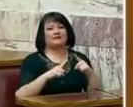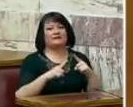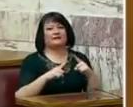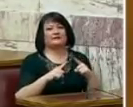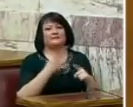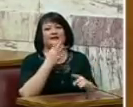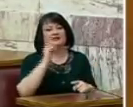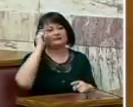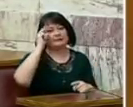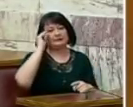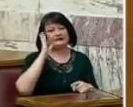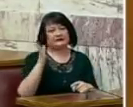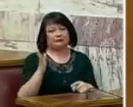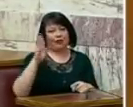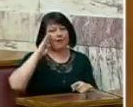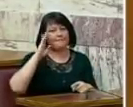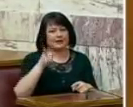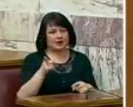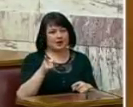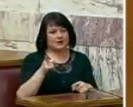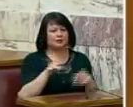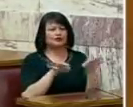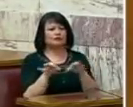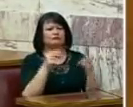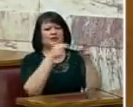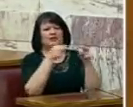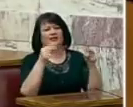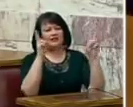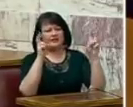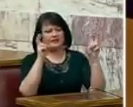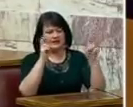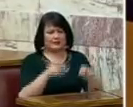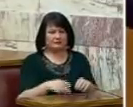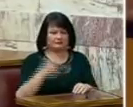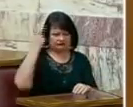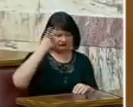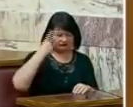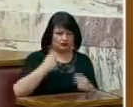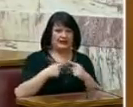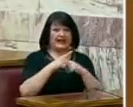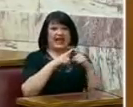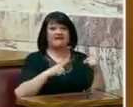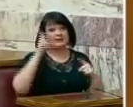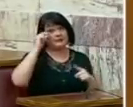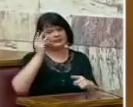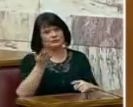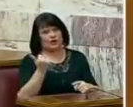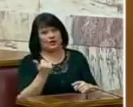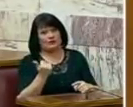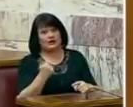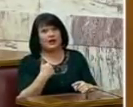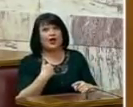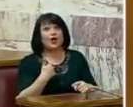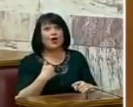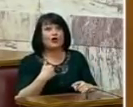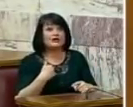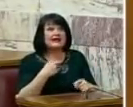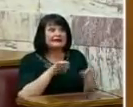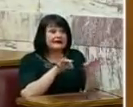σε κατηγορούν γιατί δεν γράφτηκε στο Harvard. Σε κατηγορούν γιατί υλοποίησες το Harvard